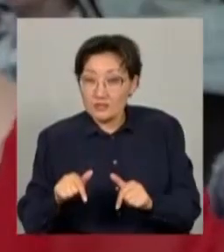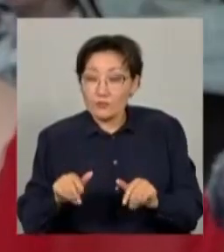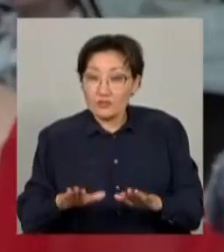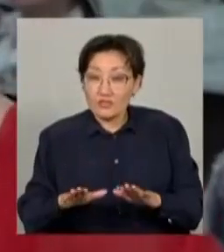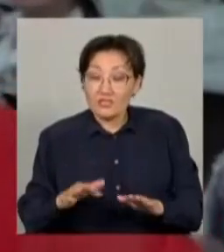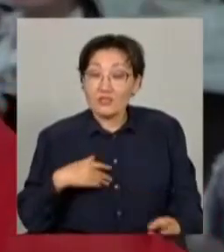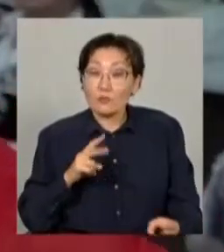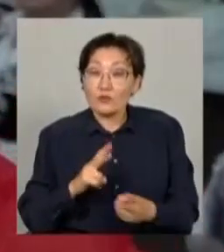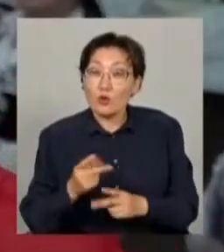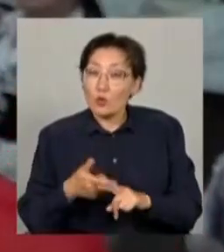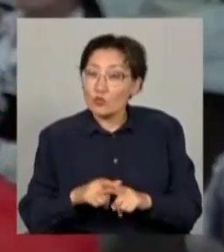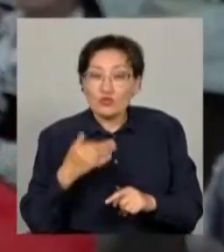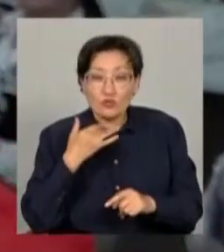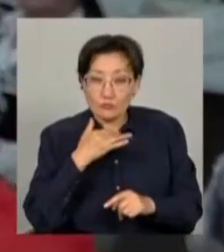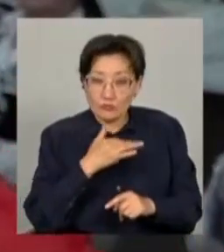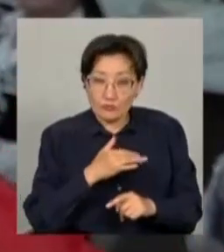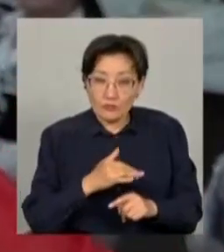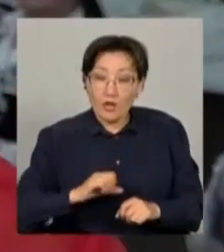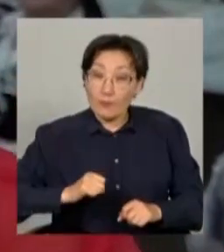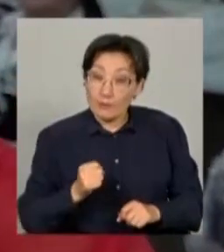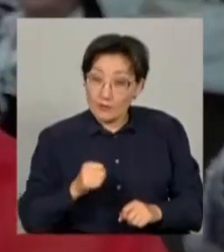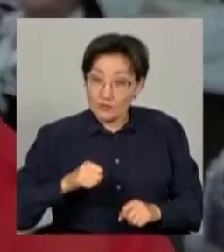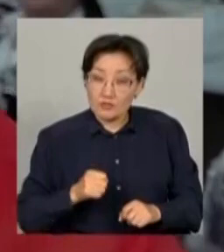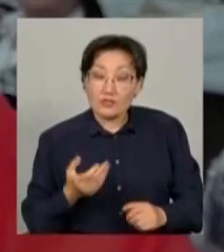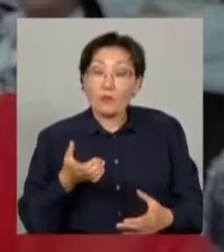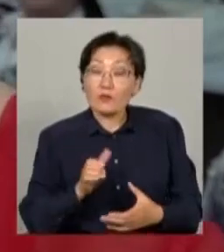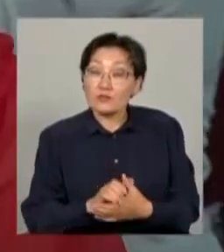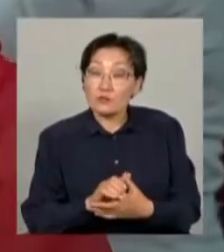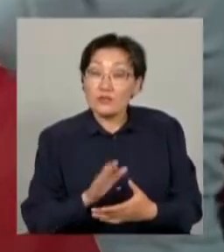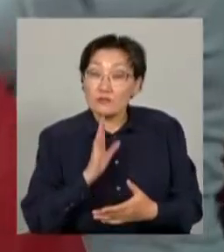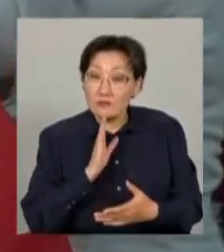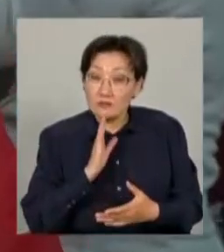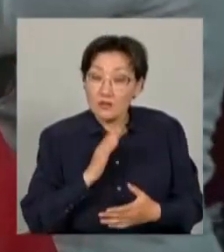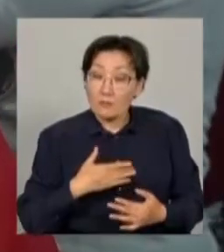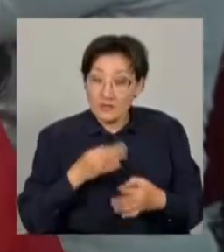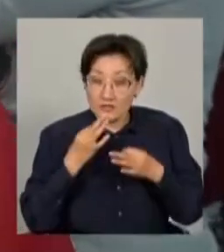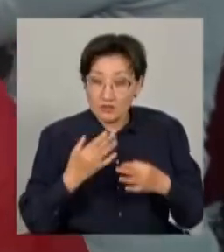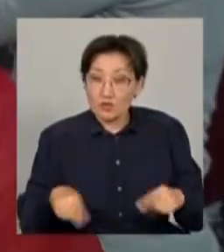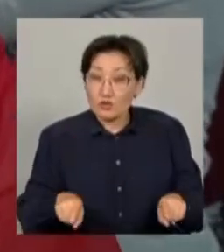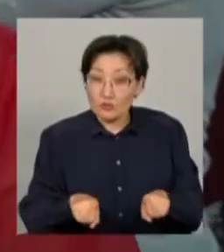конкурсе встретила очень много подруг, познакомилась. То есть мне нравится этот конкурс.